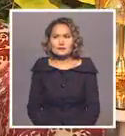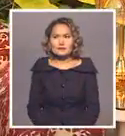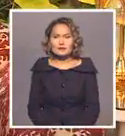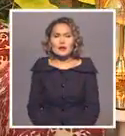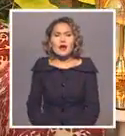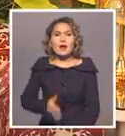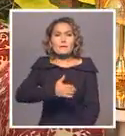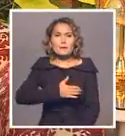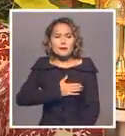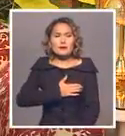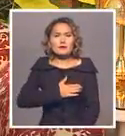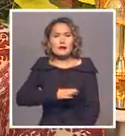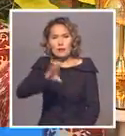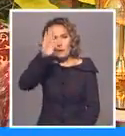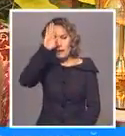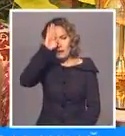билеп, тақылдап жүрген бала.